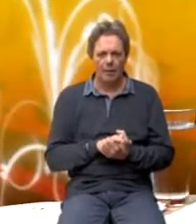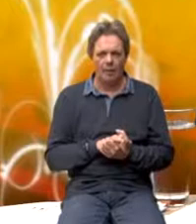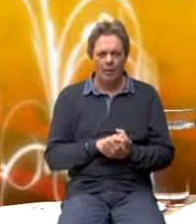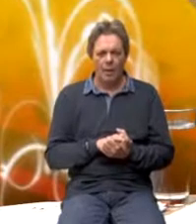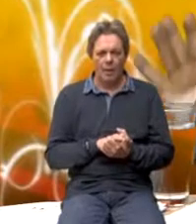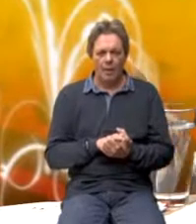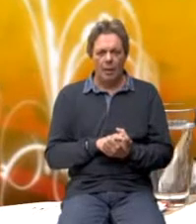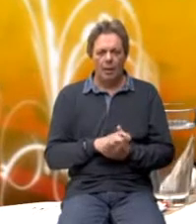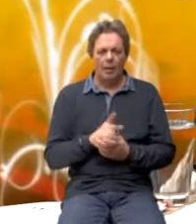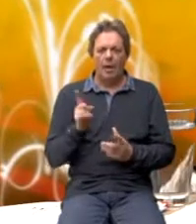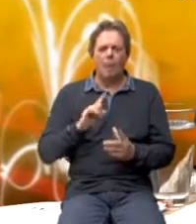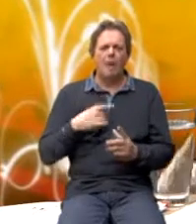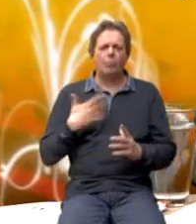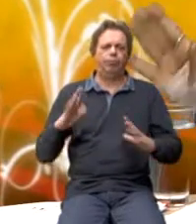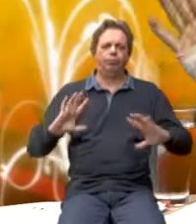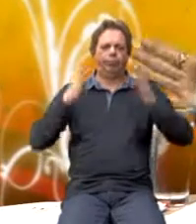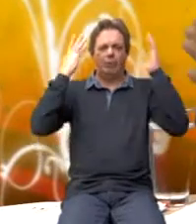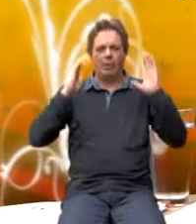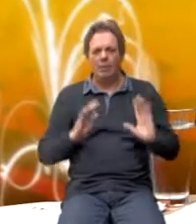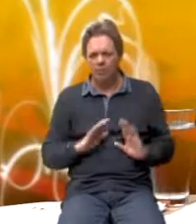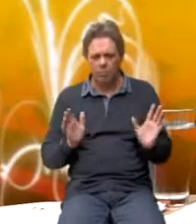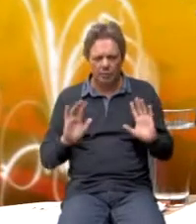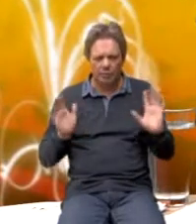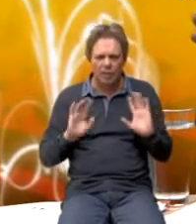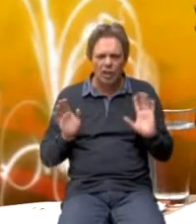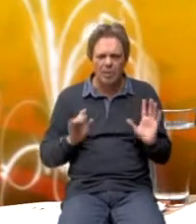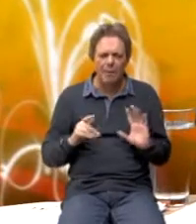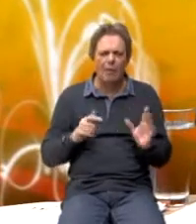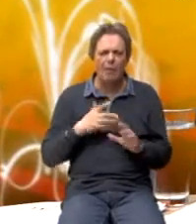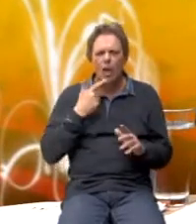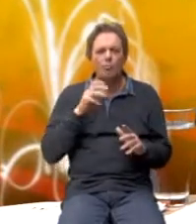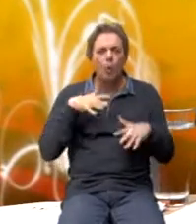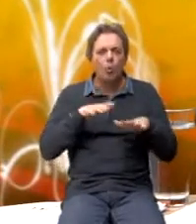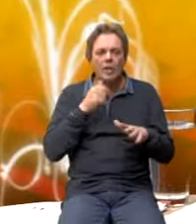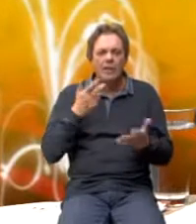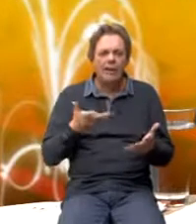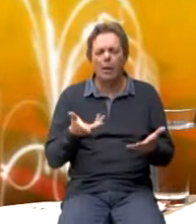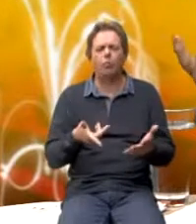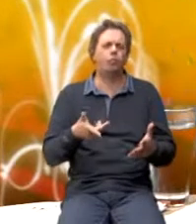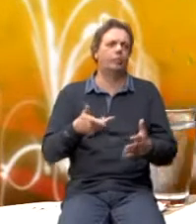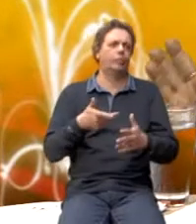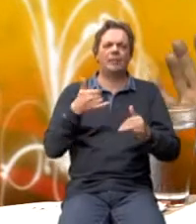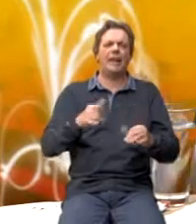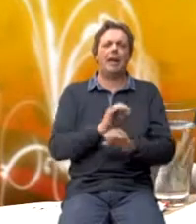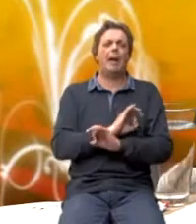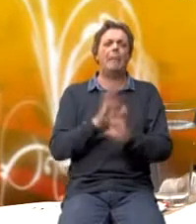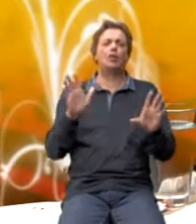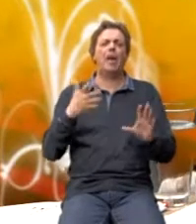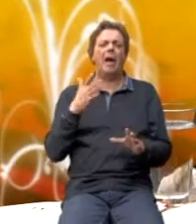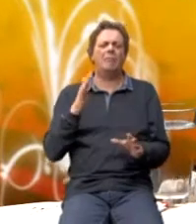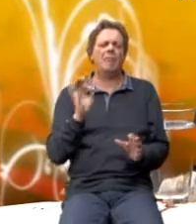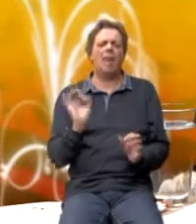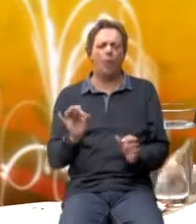Nećemo paničariti. Nećemo ljude stavljati pred mogućnost sve ne valja, ništa ne valja. Ja